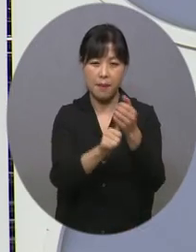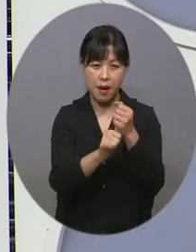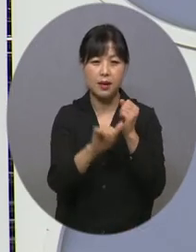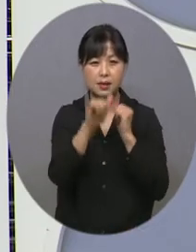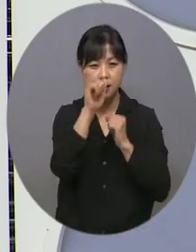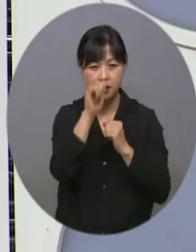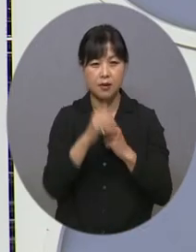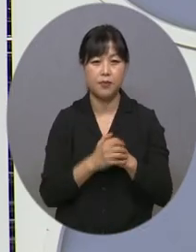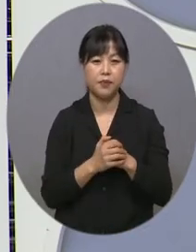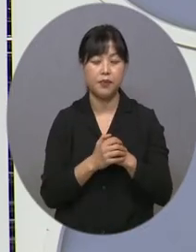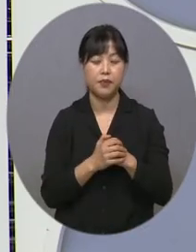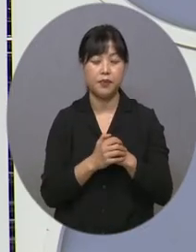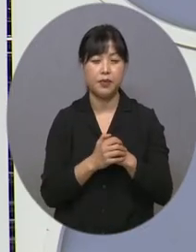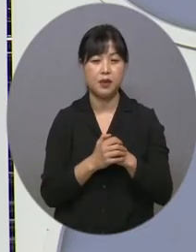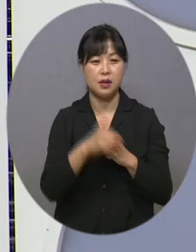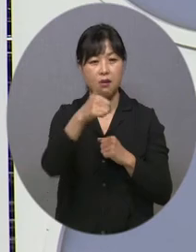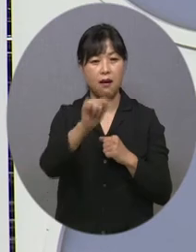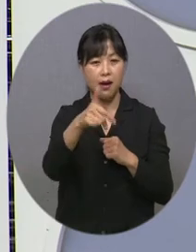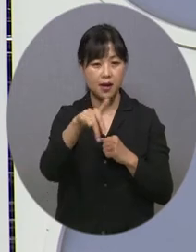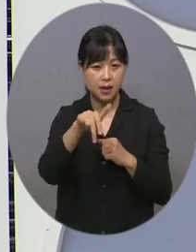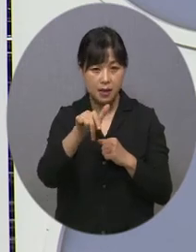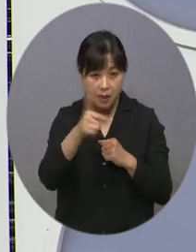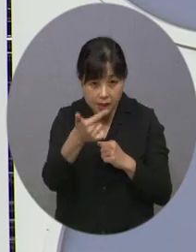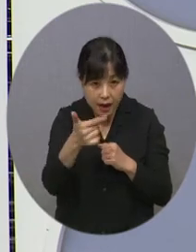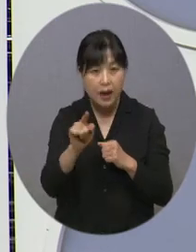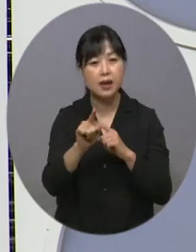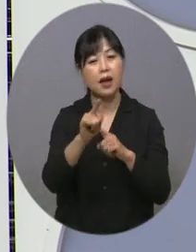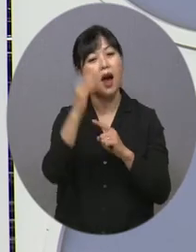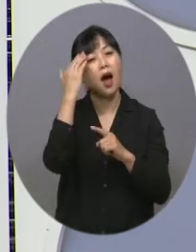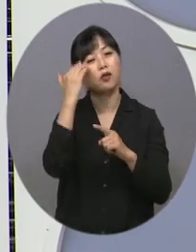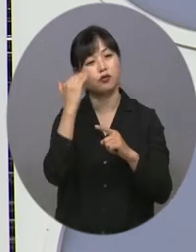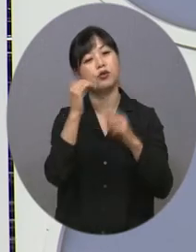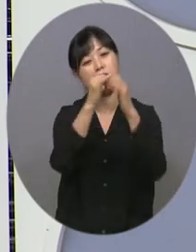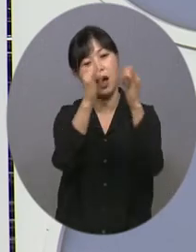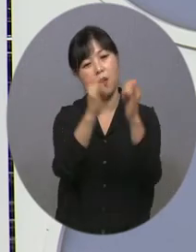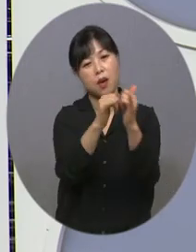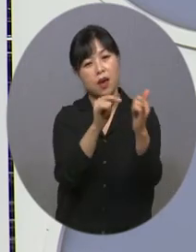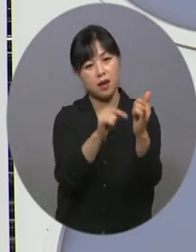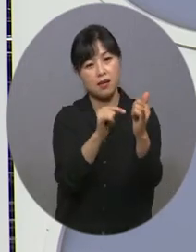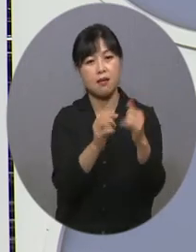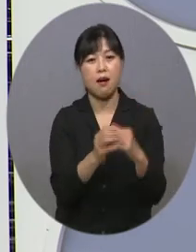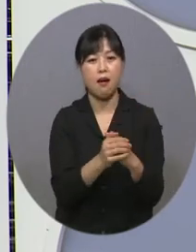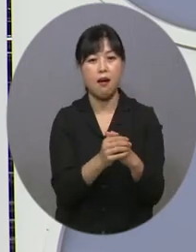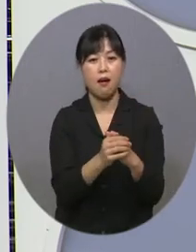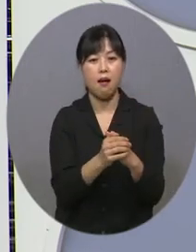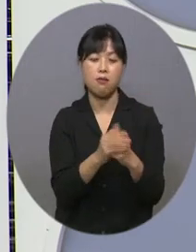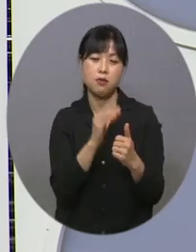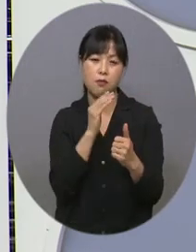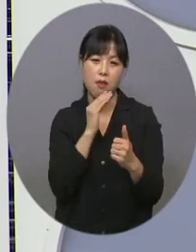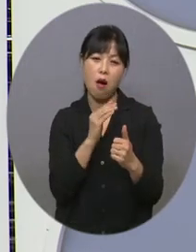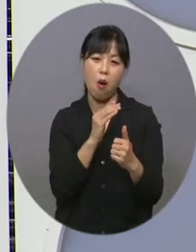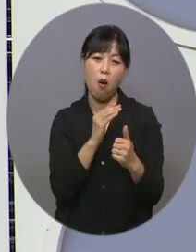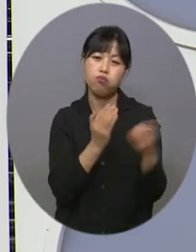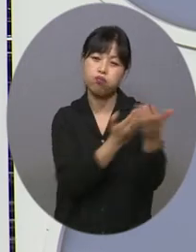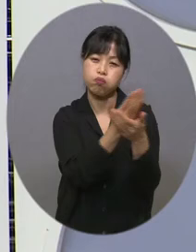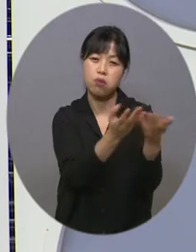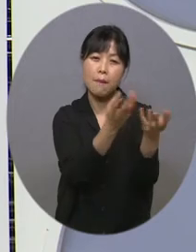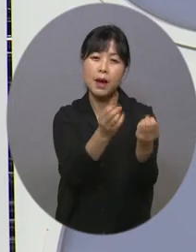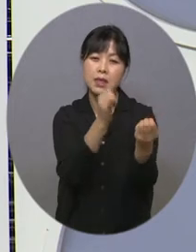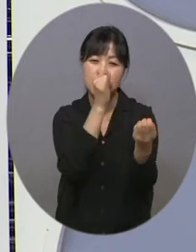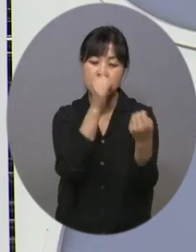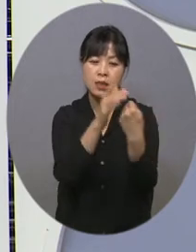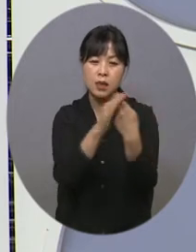교민사회가 그 지역사회에 상당히 동화가 많이 돼 있어요. 그래서 저희 대사관한테는 아주 큰 도움이 되는 거죠. 그런 것이.